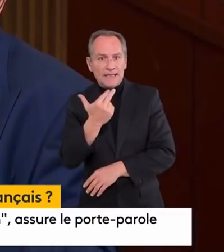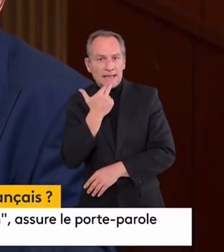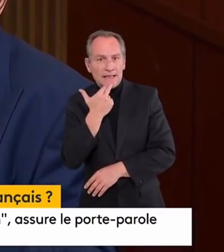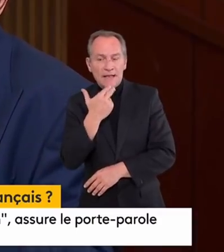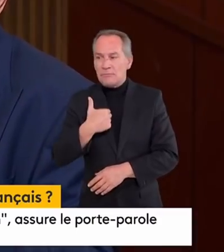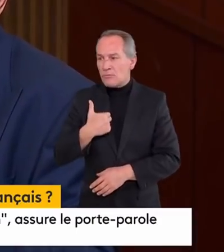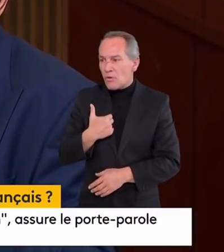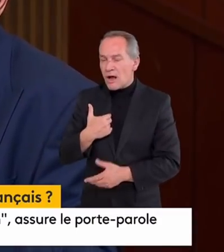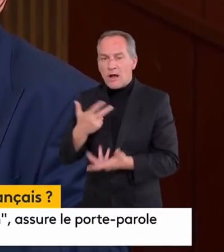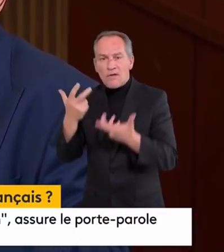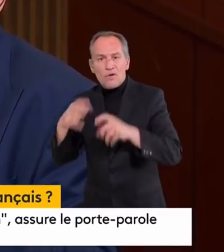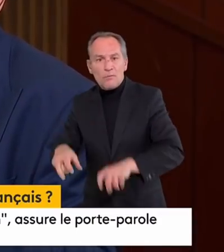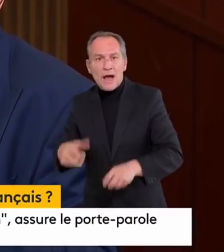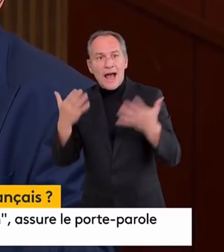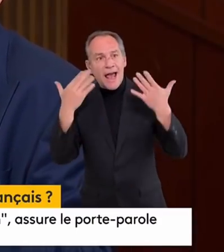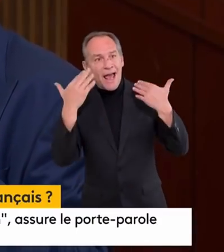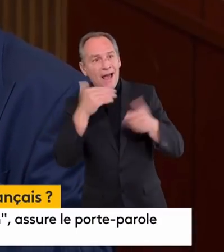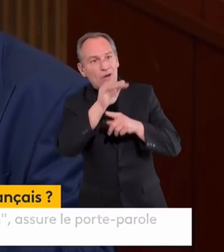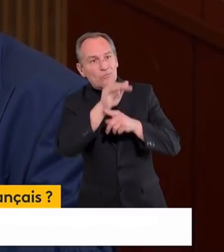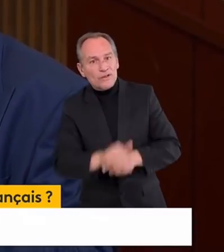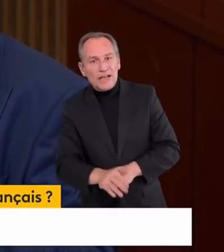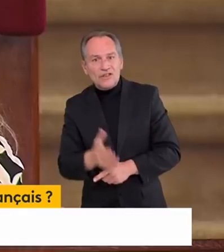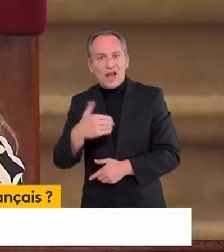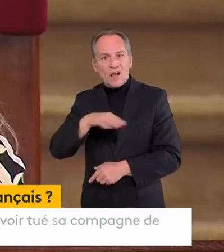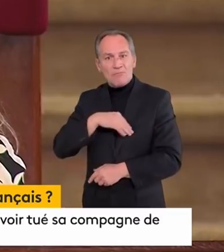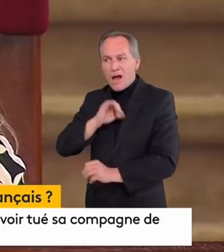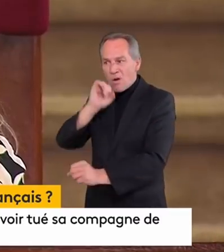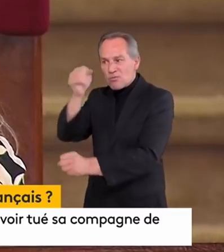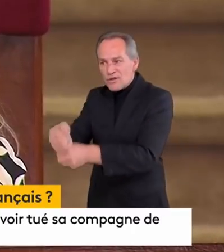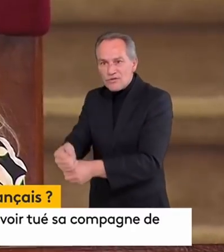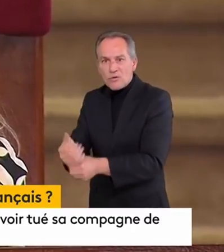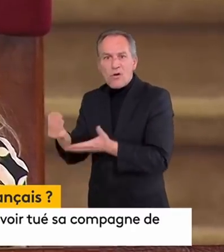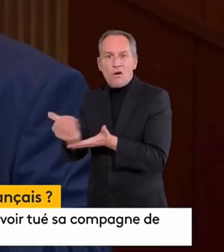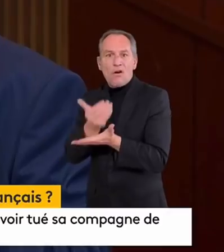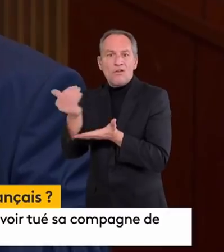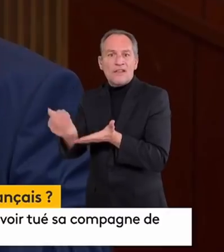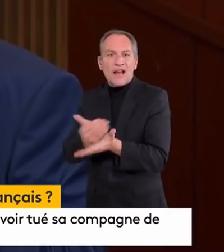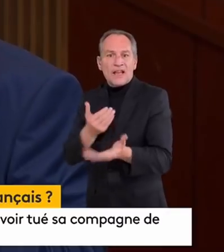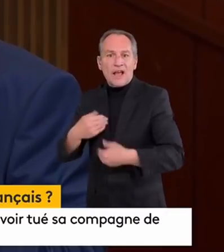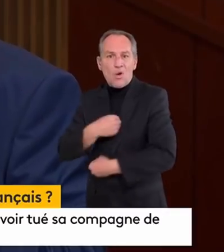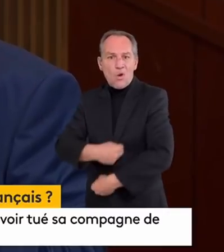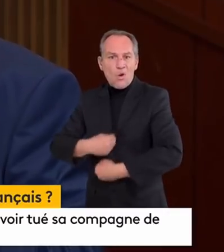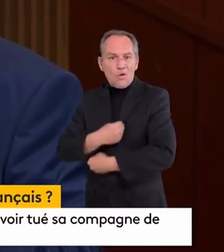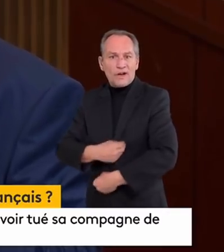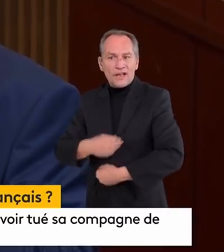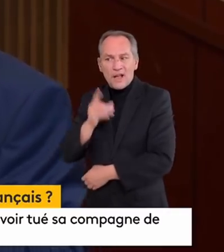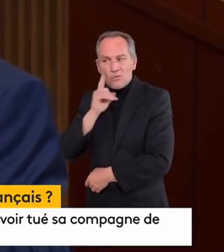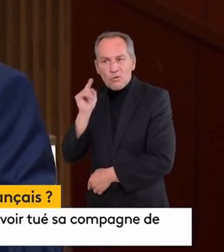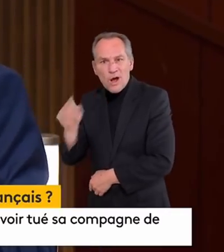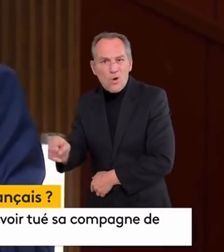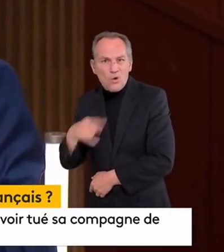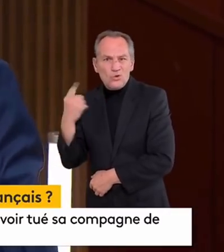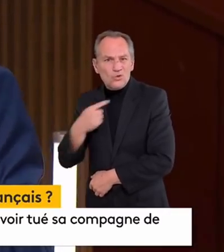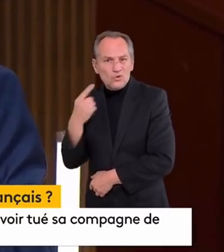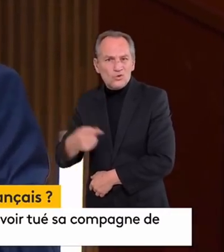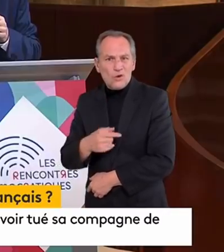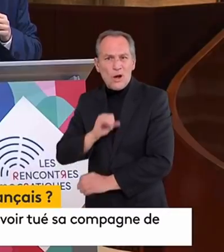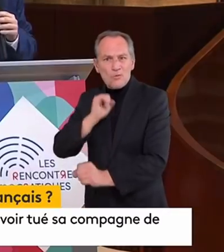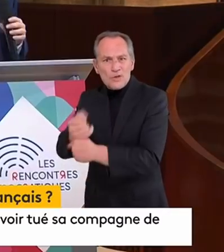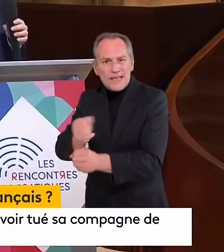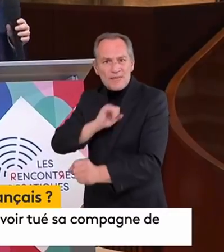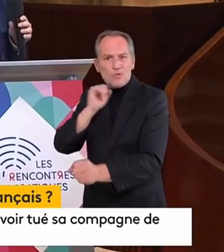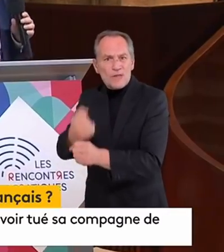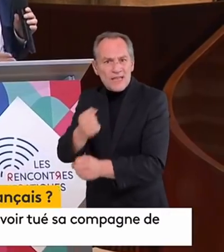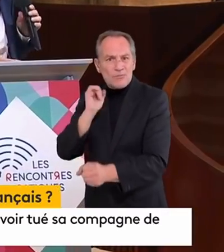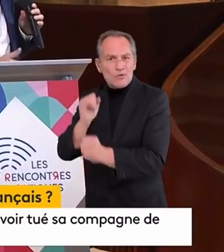sur la classe ouvrière. Voilà. Et pas seulement parce que ça rime. Parce que c'est pas juste que ce soit toujours les mêmes qui sont punis. C'est pas normal. Parce